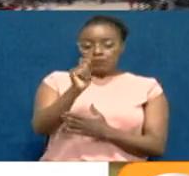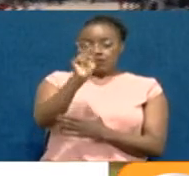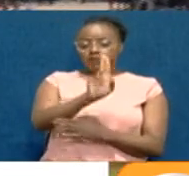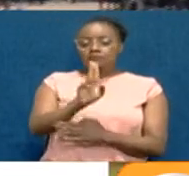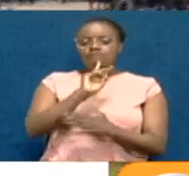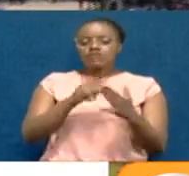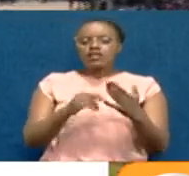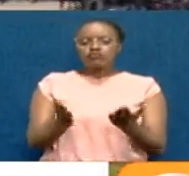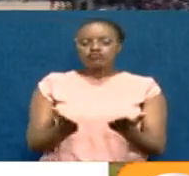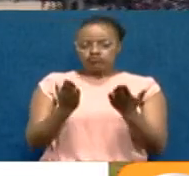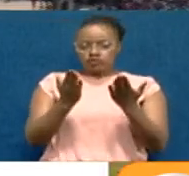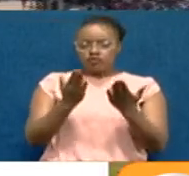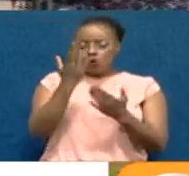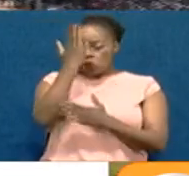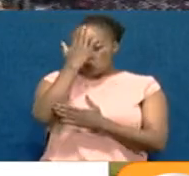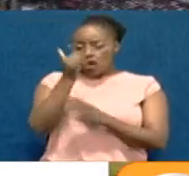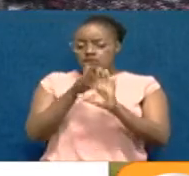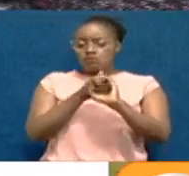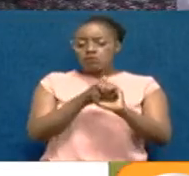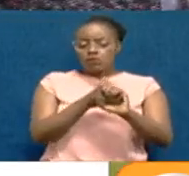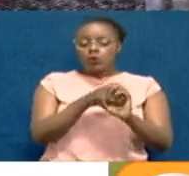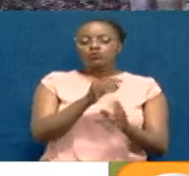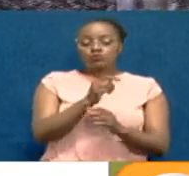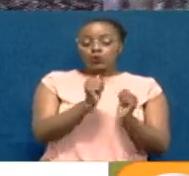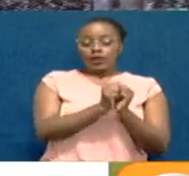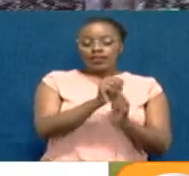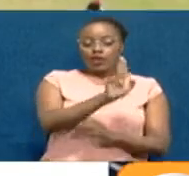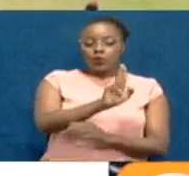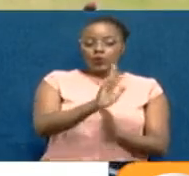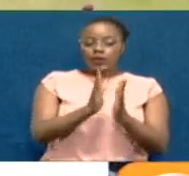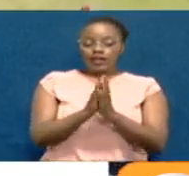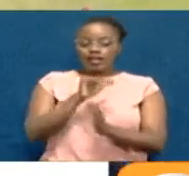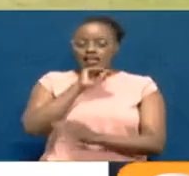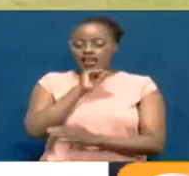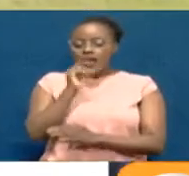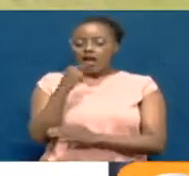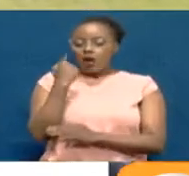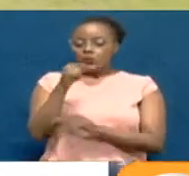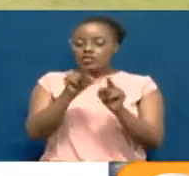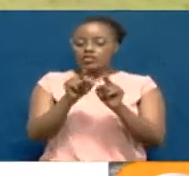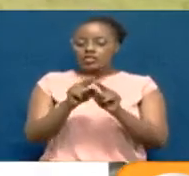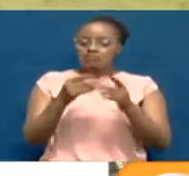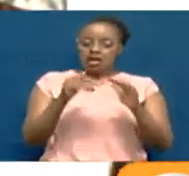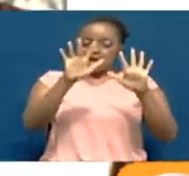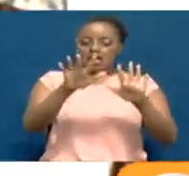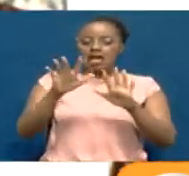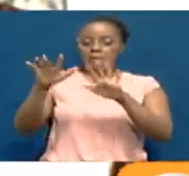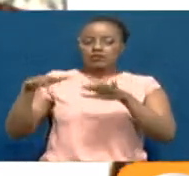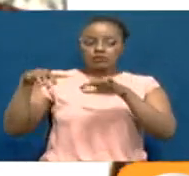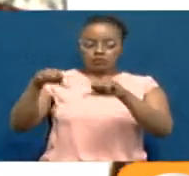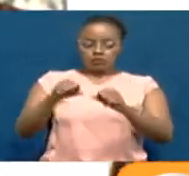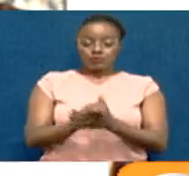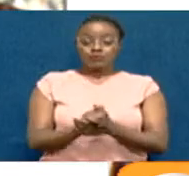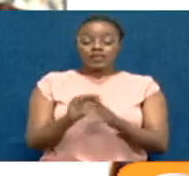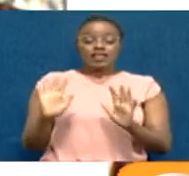akisema yamepigwa jeki na handshake kati yake na kinara wa chungwa Raila Odinga anayempigia debe kumrithi.